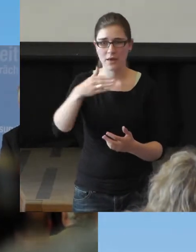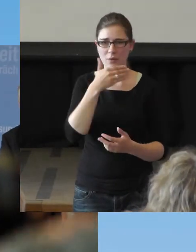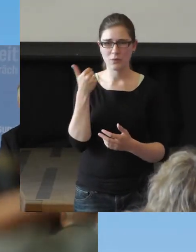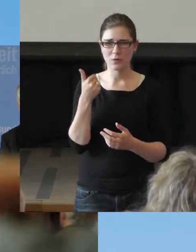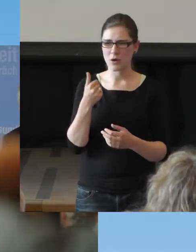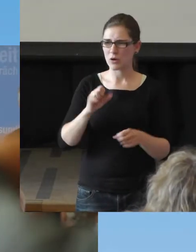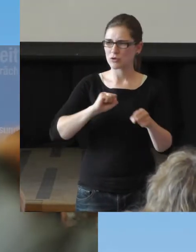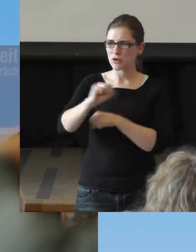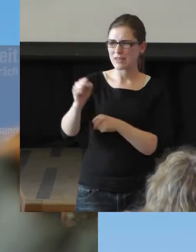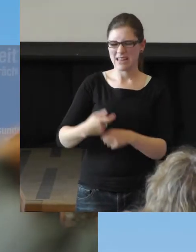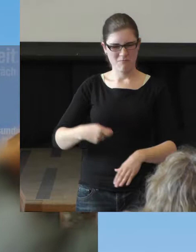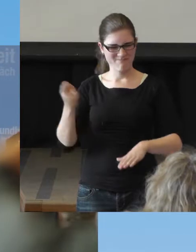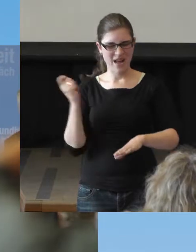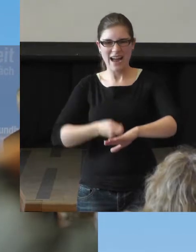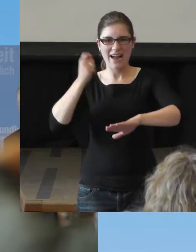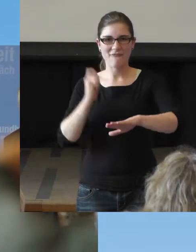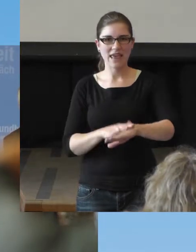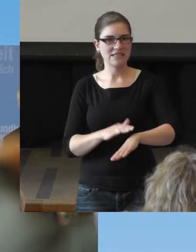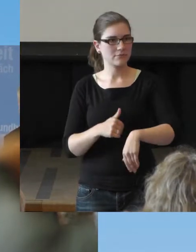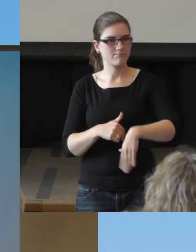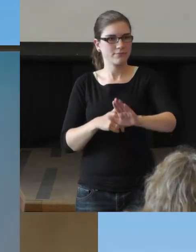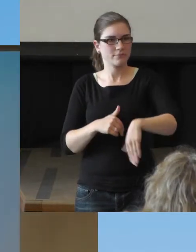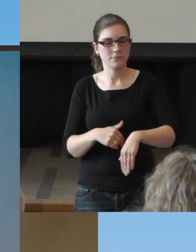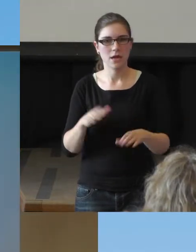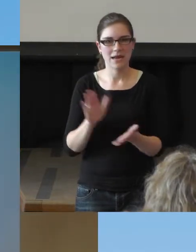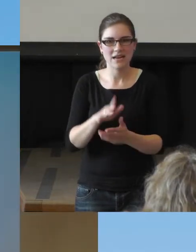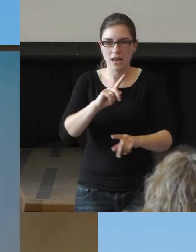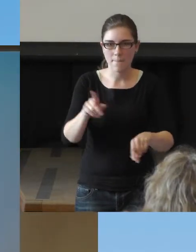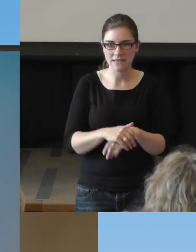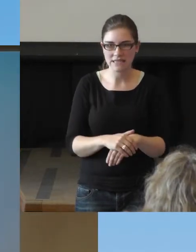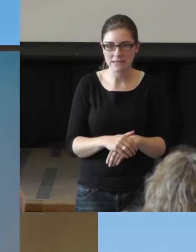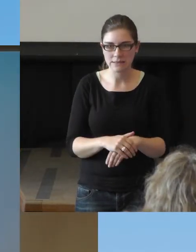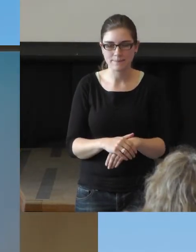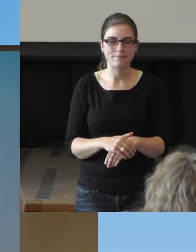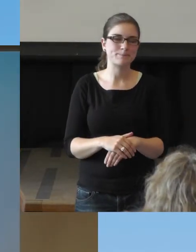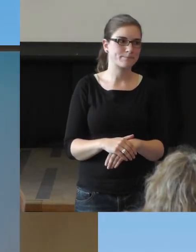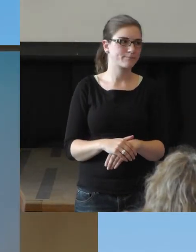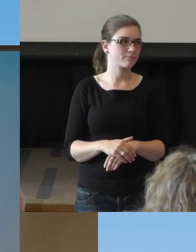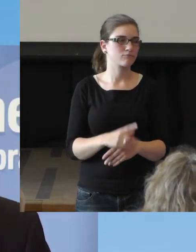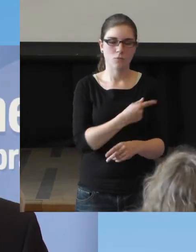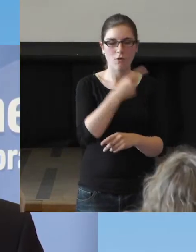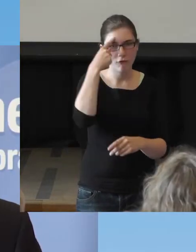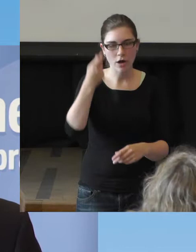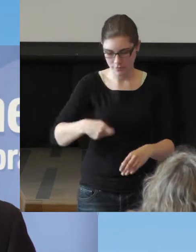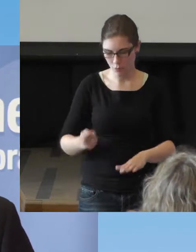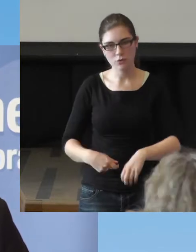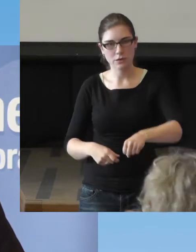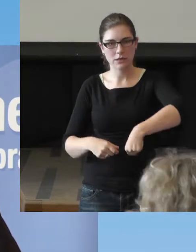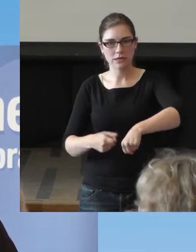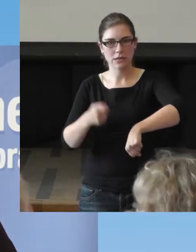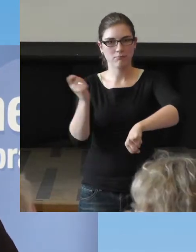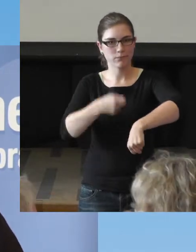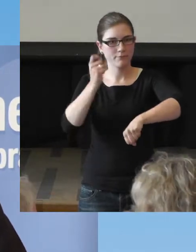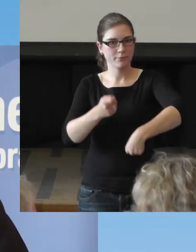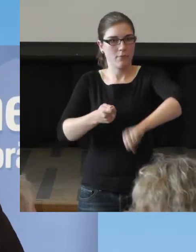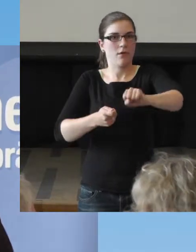lebhafte Reflexe. Also die Reflexe sind die Muskeleigenreflexe. Sie wissen ja, wenn man mit dem Herberschen direkt draufklopft und es